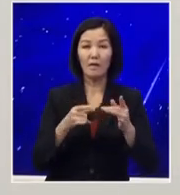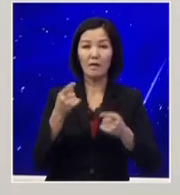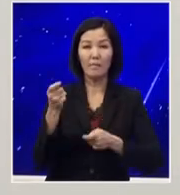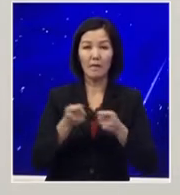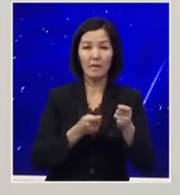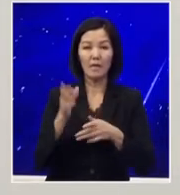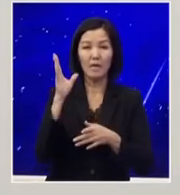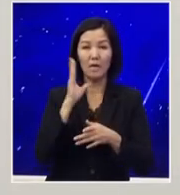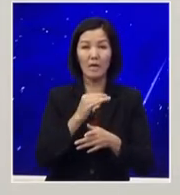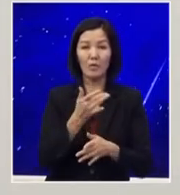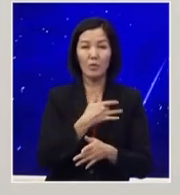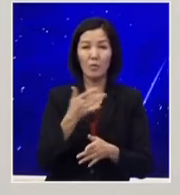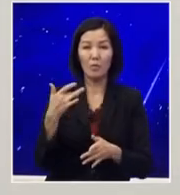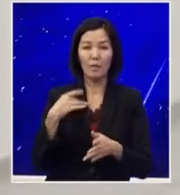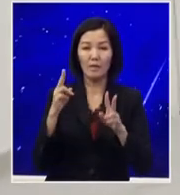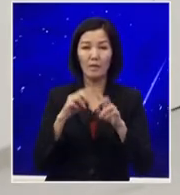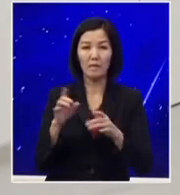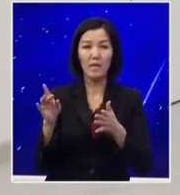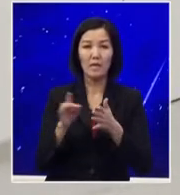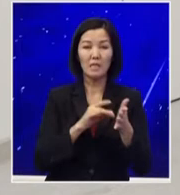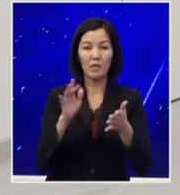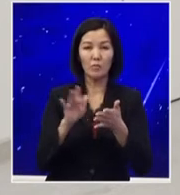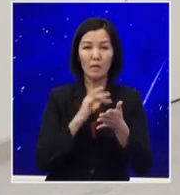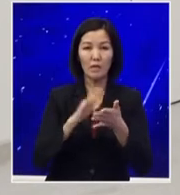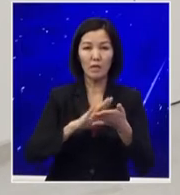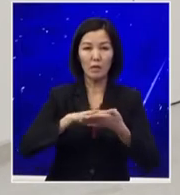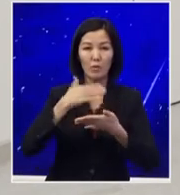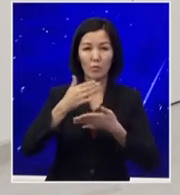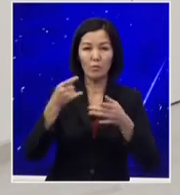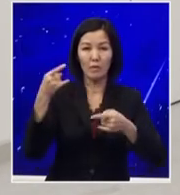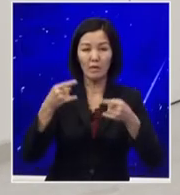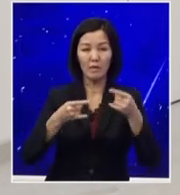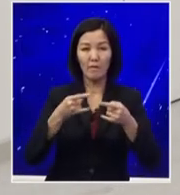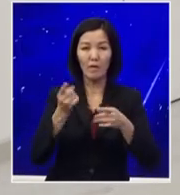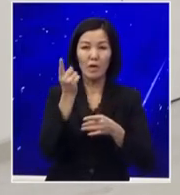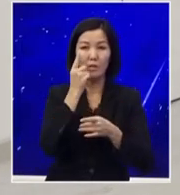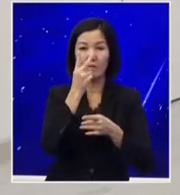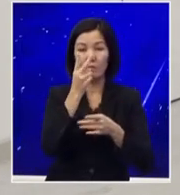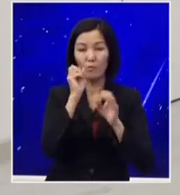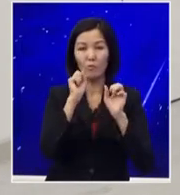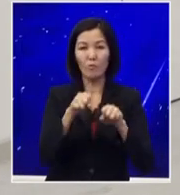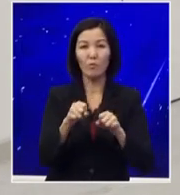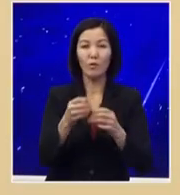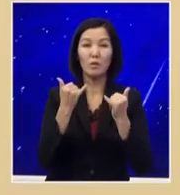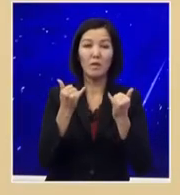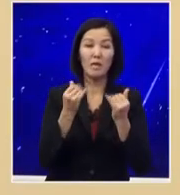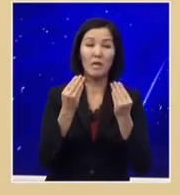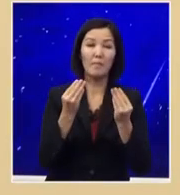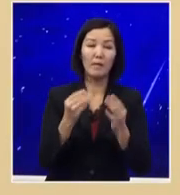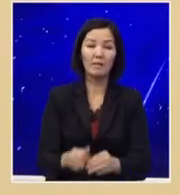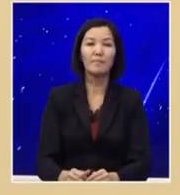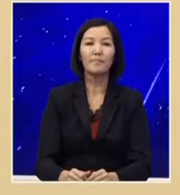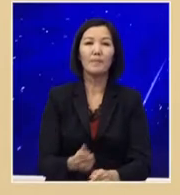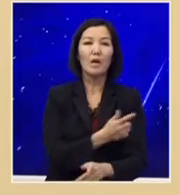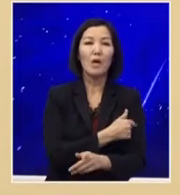Өкпе суреті мәселен демде менің планшетімде, мониторымда, қаласам ұялы телефонымда шығып тұрады. Керемет. Аурухана